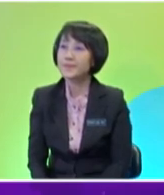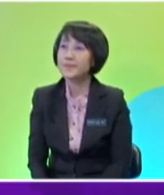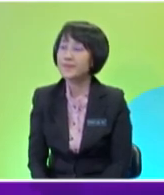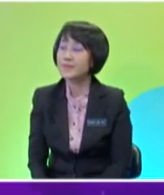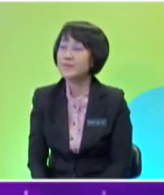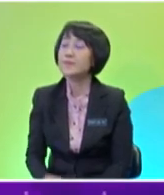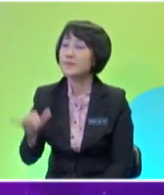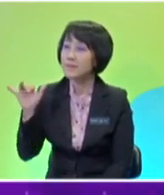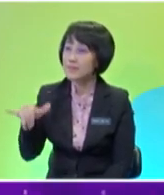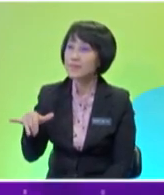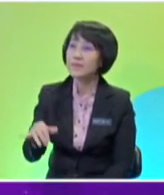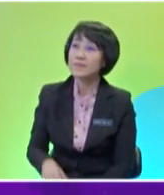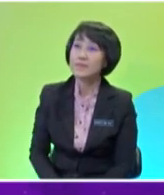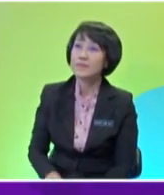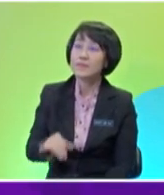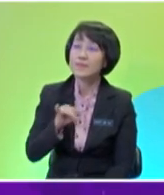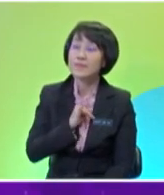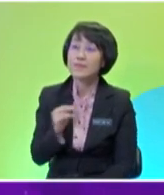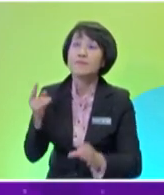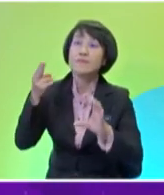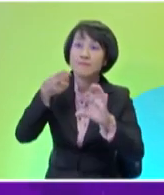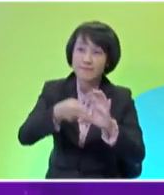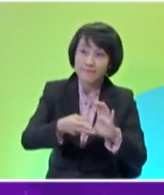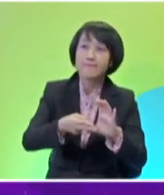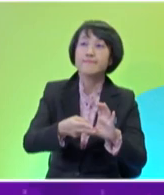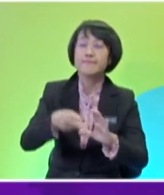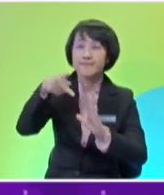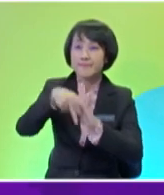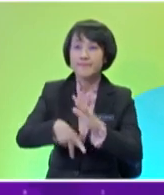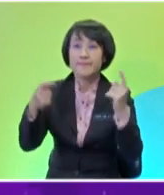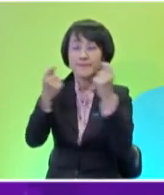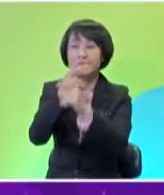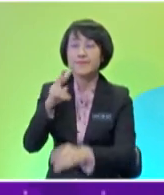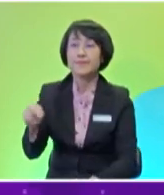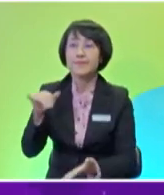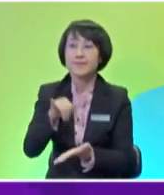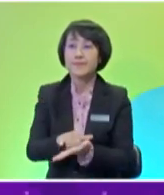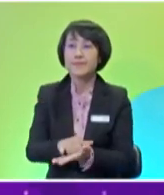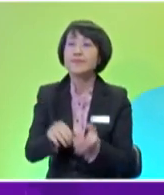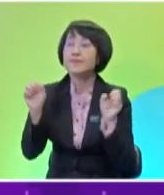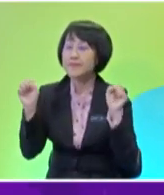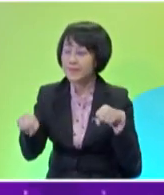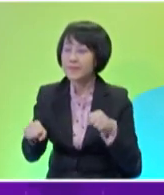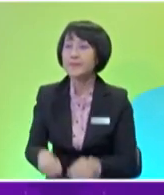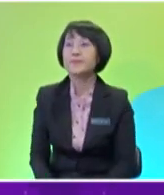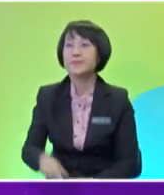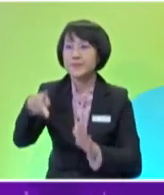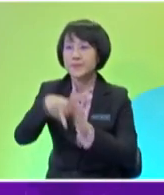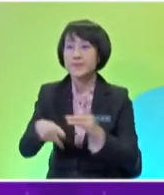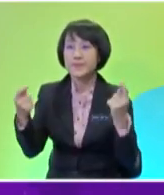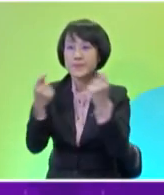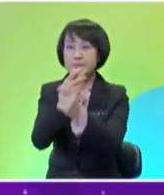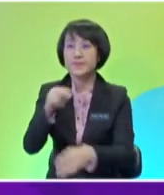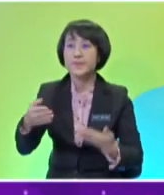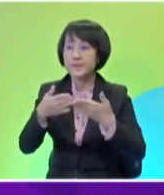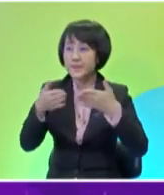ikut saya pertandingan itu Iman boleh Atika pertandingan ini terbuka kepada semua